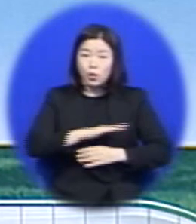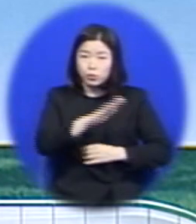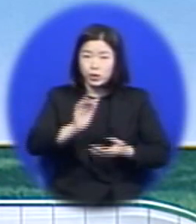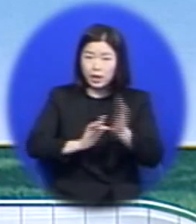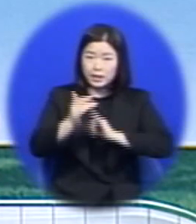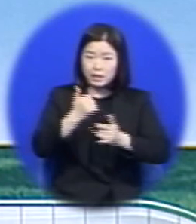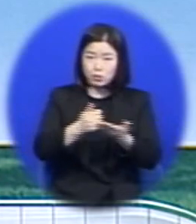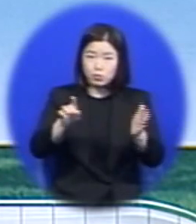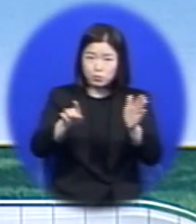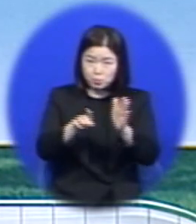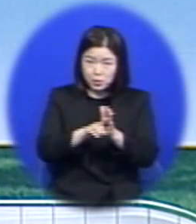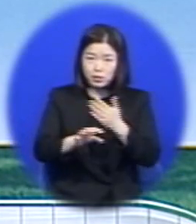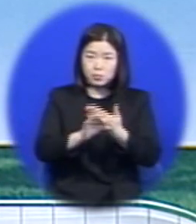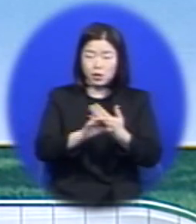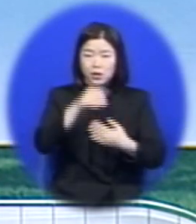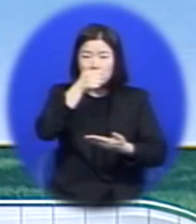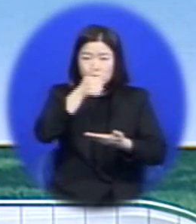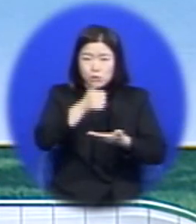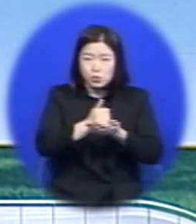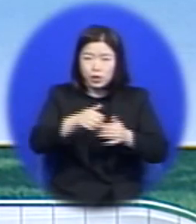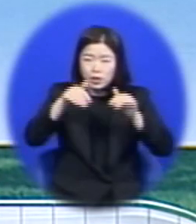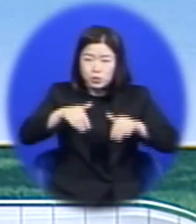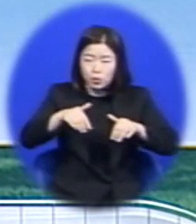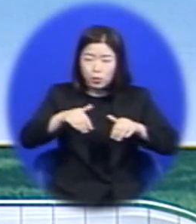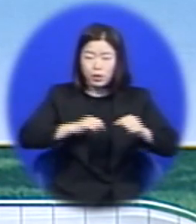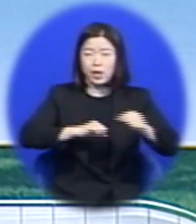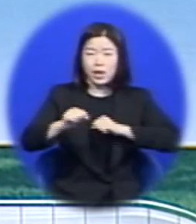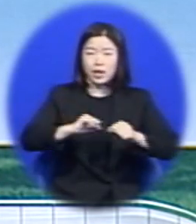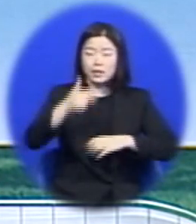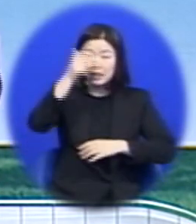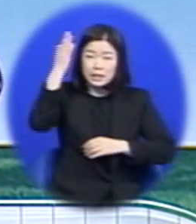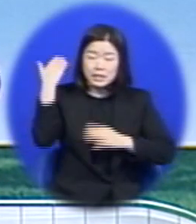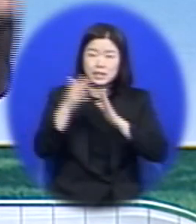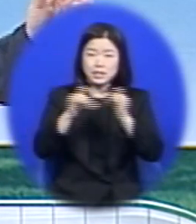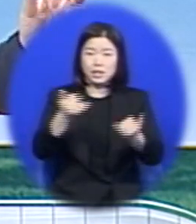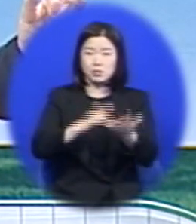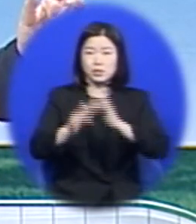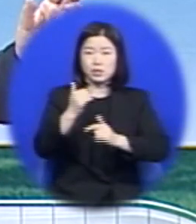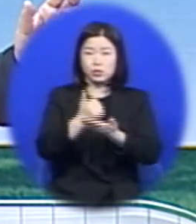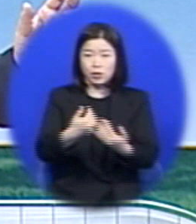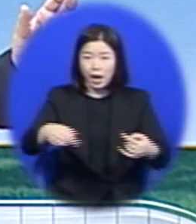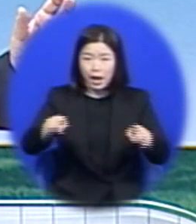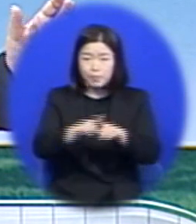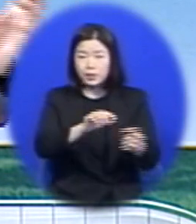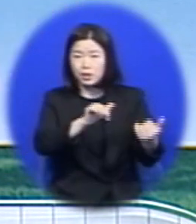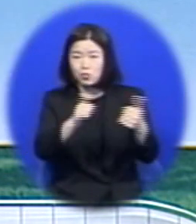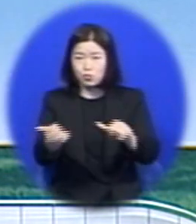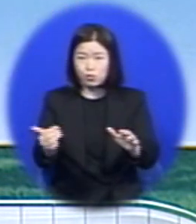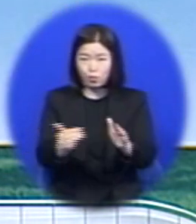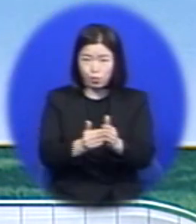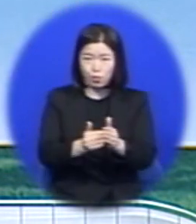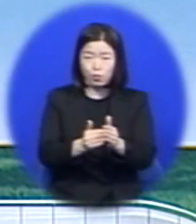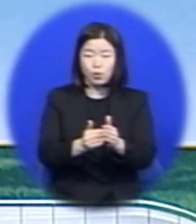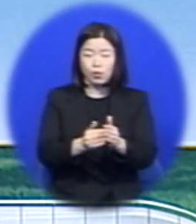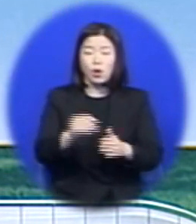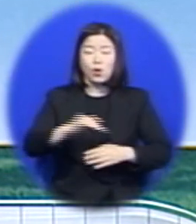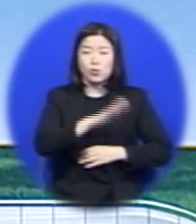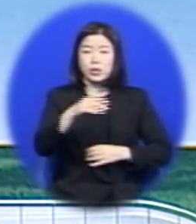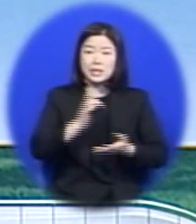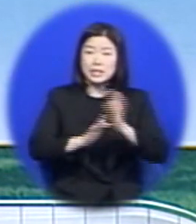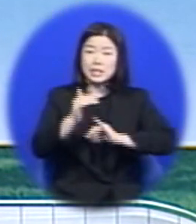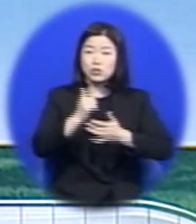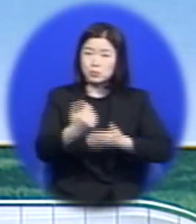믿으면 죄의 종노릇하던 우리의 옛사람이 예수님과 함께 죽고 우리는 예수님의